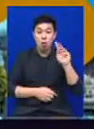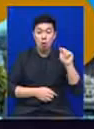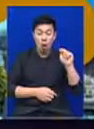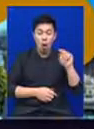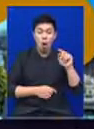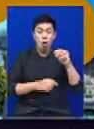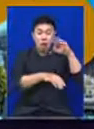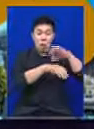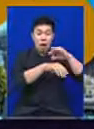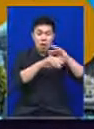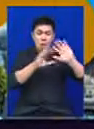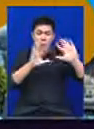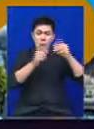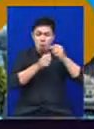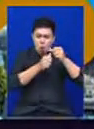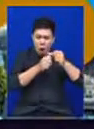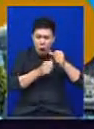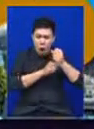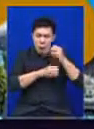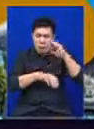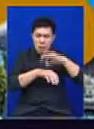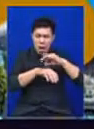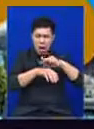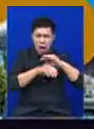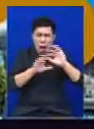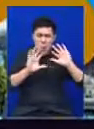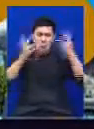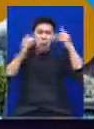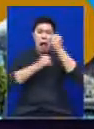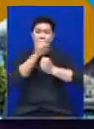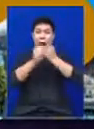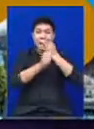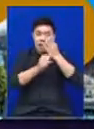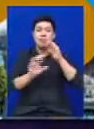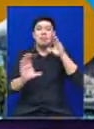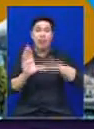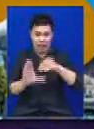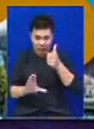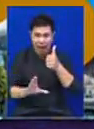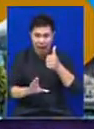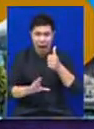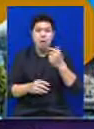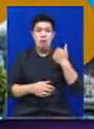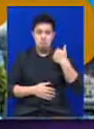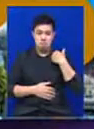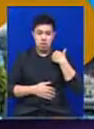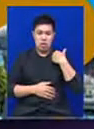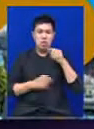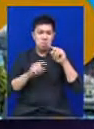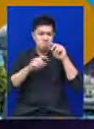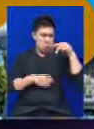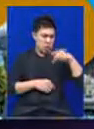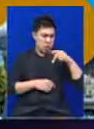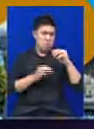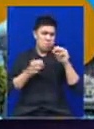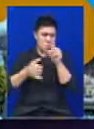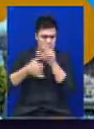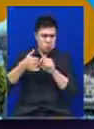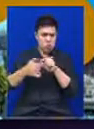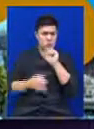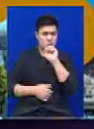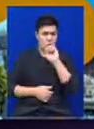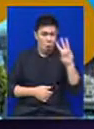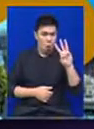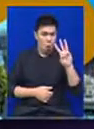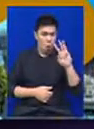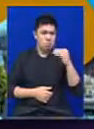ากการดำรงตำแหน่งมาแล้ว5ปีถึงจะสมัครได้นอกจากนี้นะเขาก็ยังมีบทเฉพาะการเกี่ยวกับสว.ช่วงเปลี่ยนผ่าน